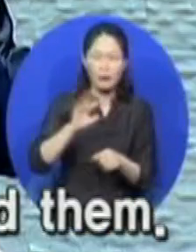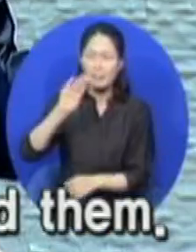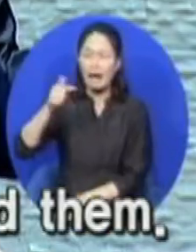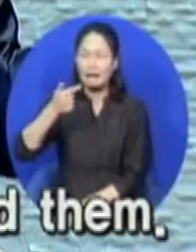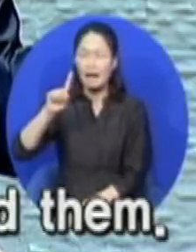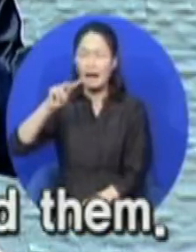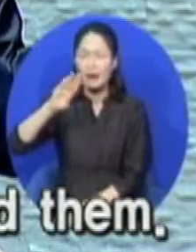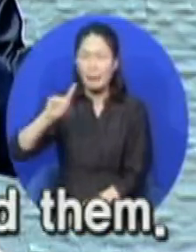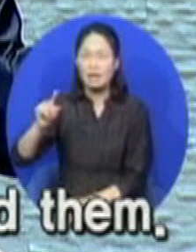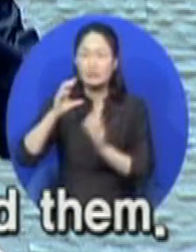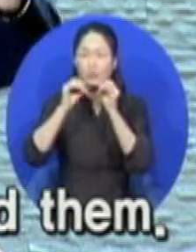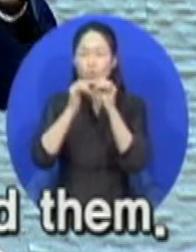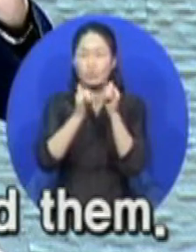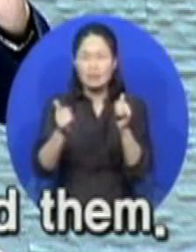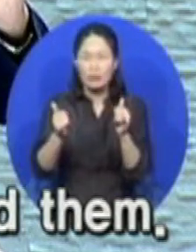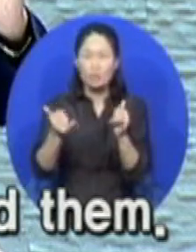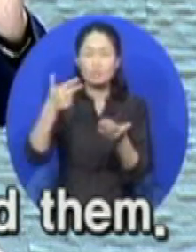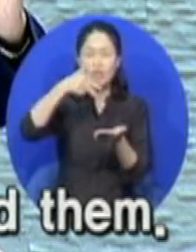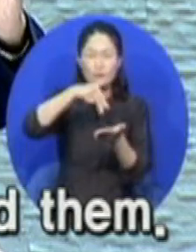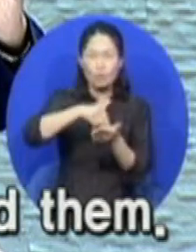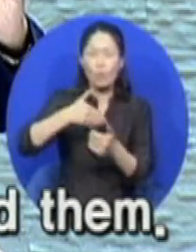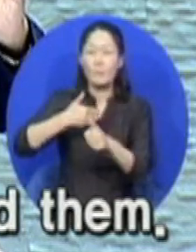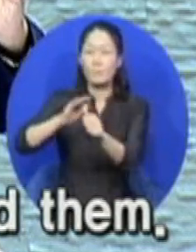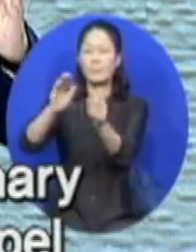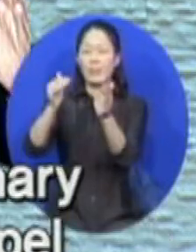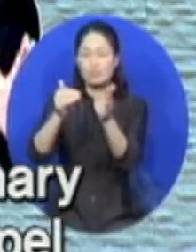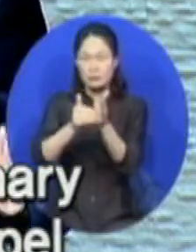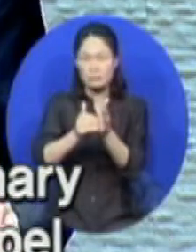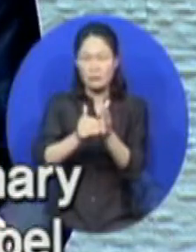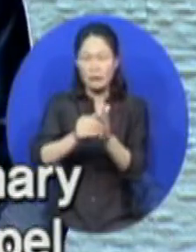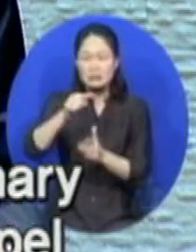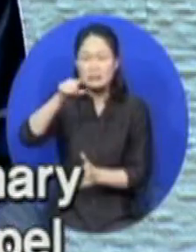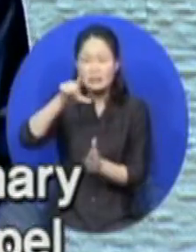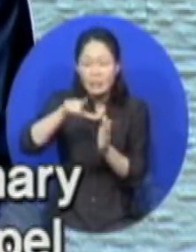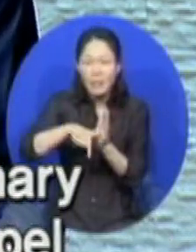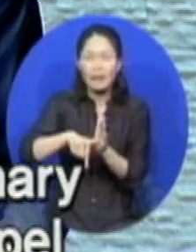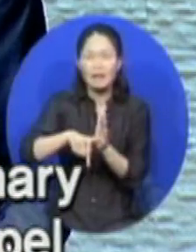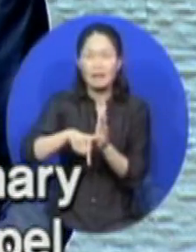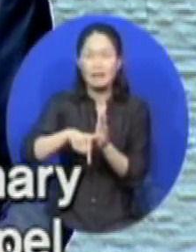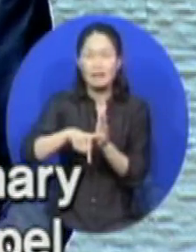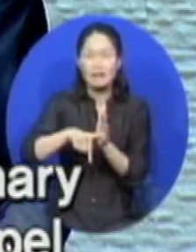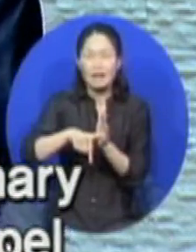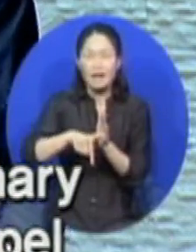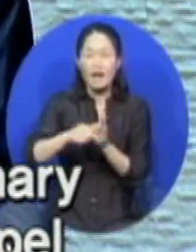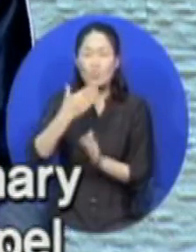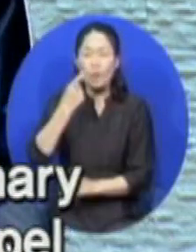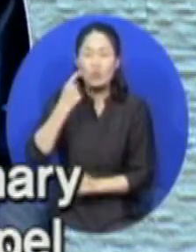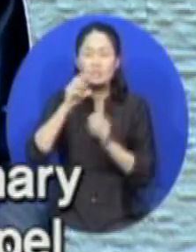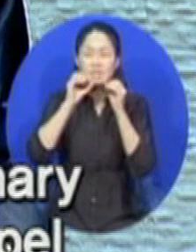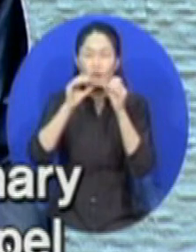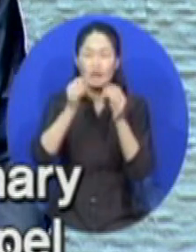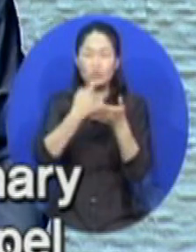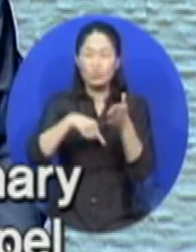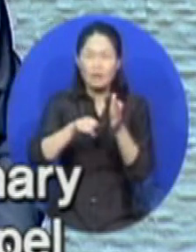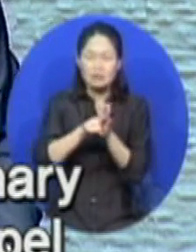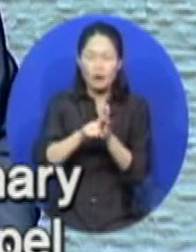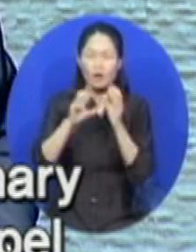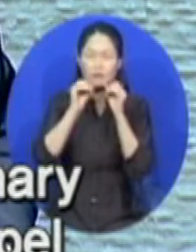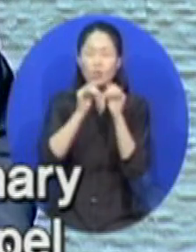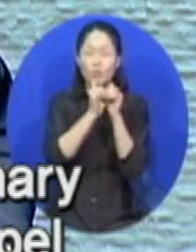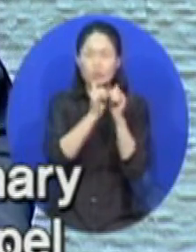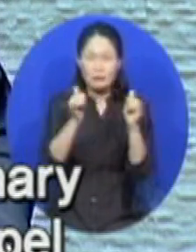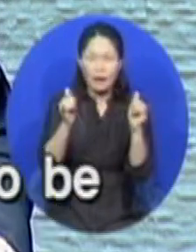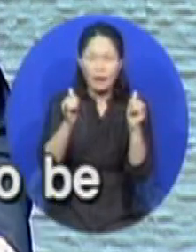그들을 선교사로 파송 했읍니다 근데 그때 당시에 고분 전하려고 선교사가